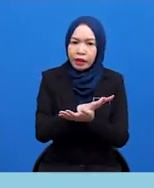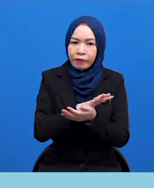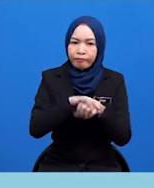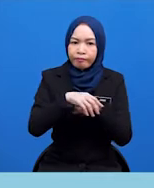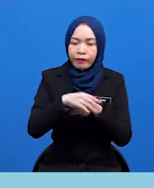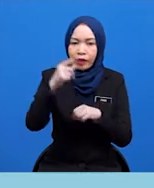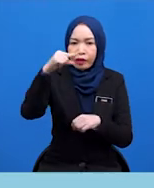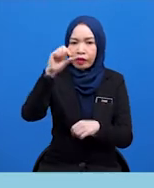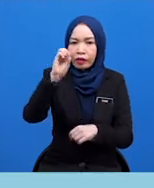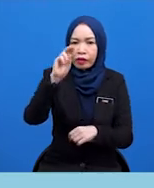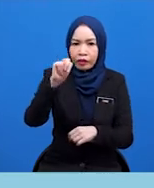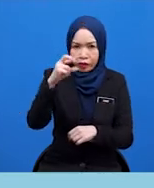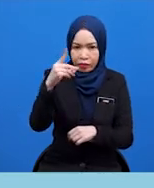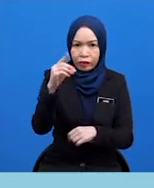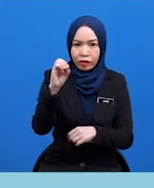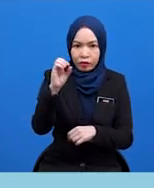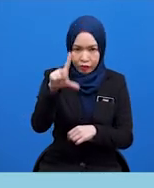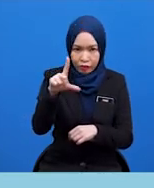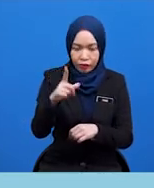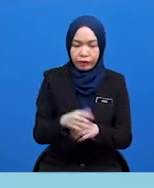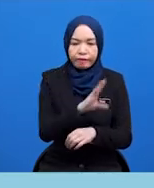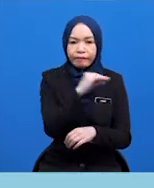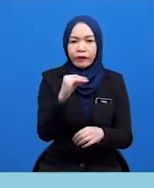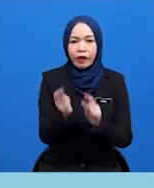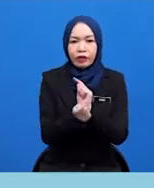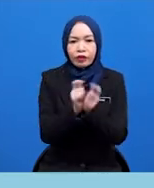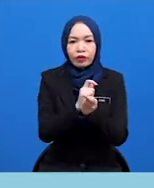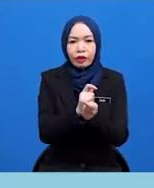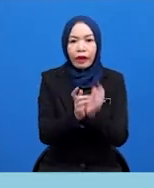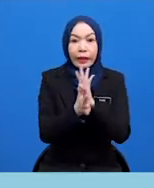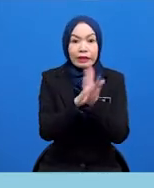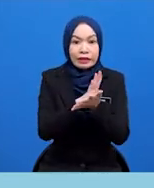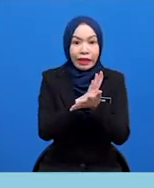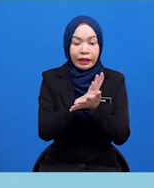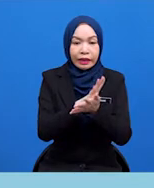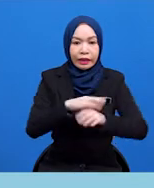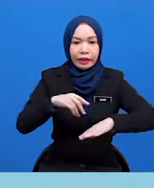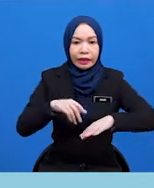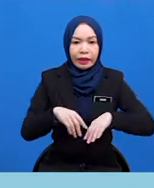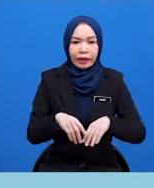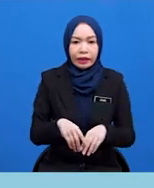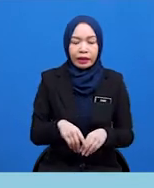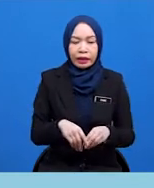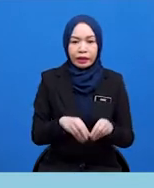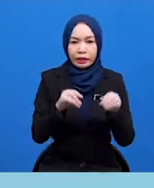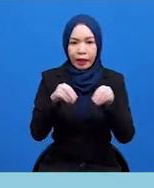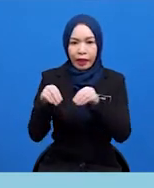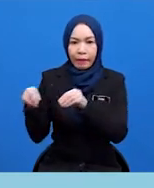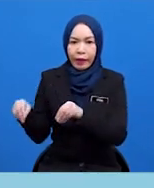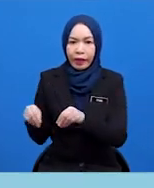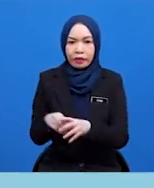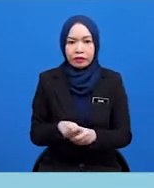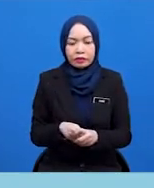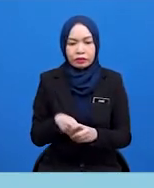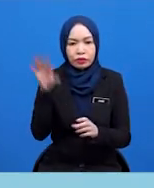semula. Kemudiannya bertukar kepada landscape tanaman seperti kelapa sawit, getah, koko dan